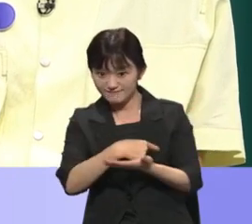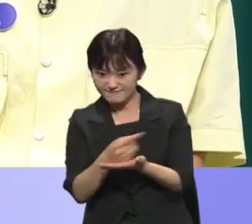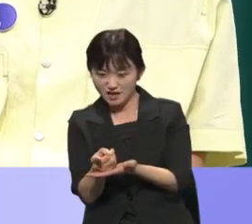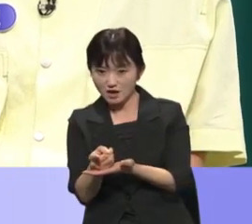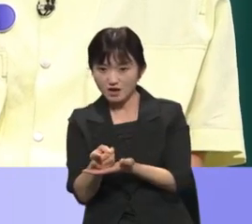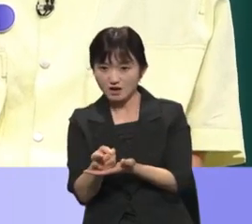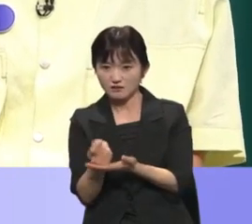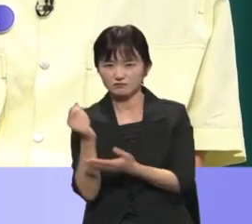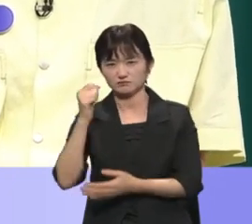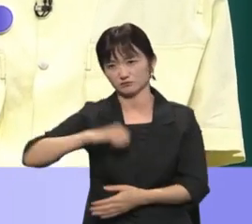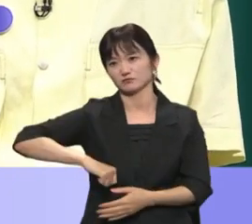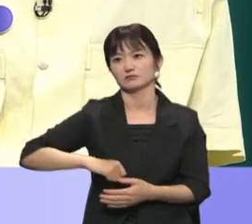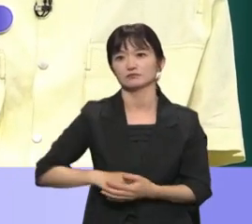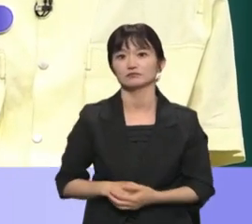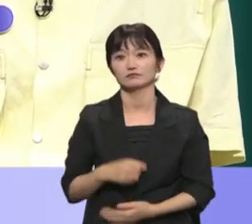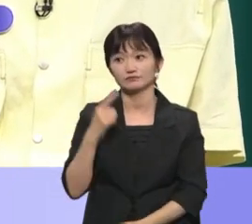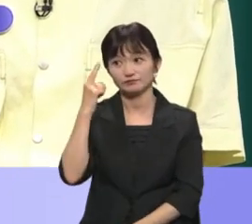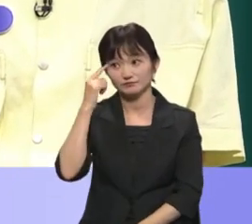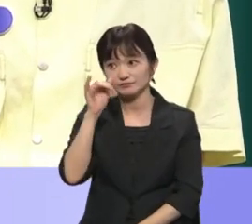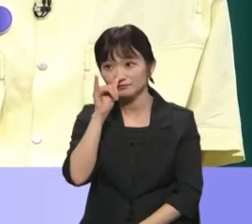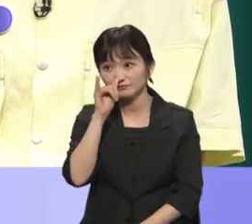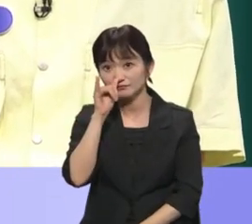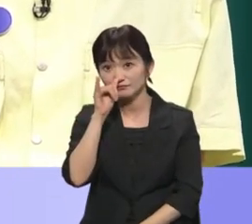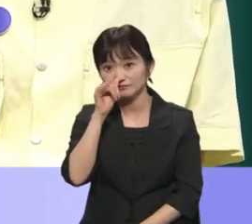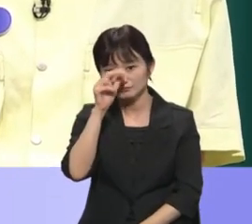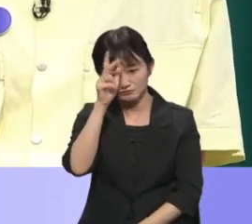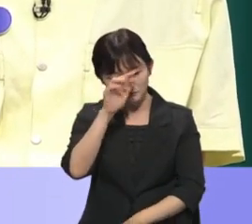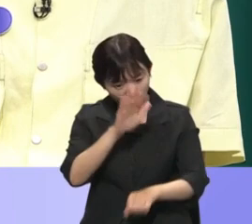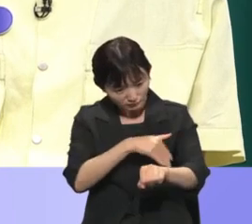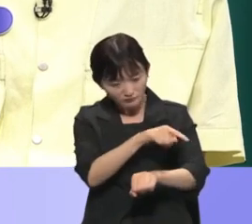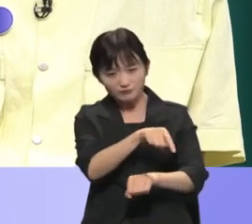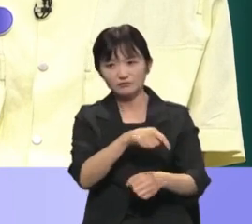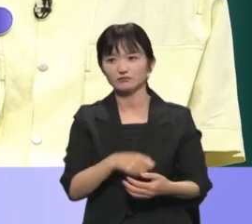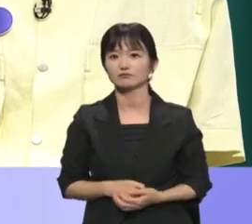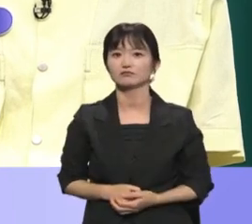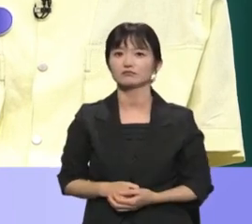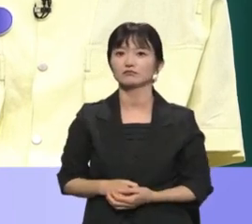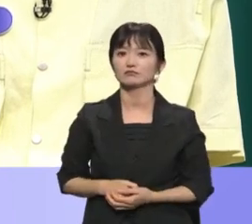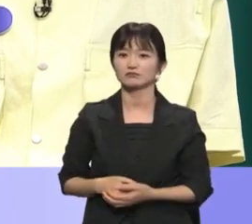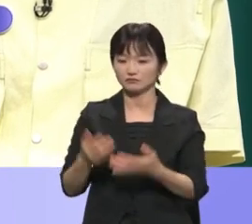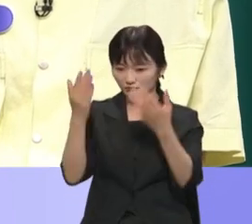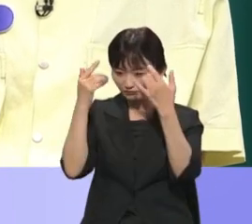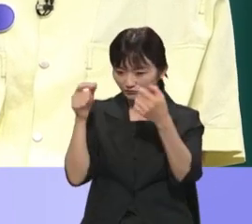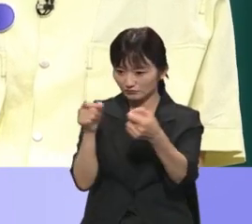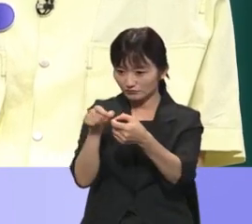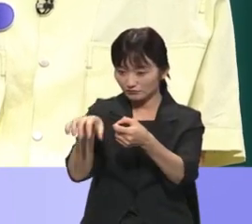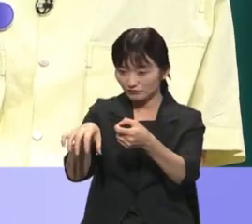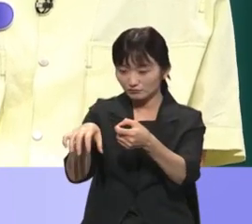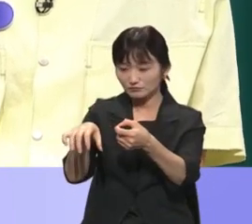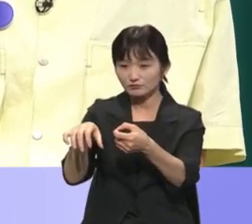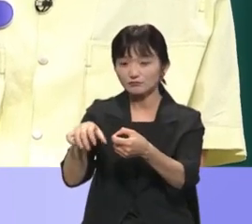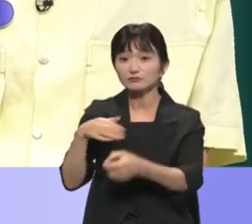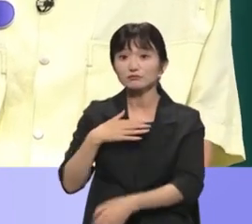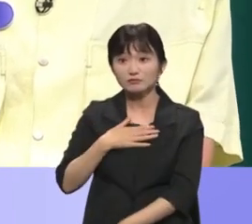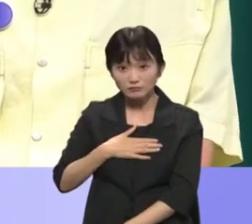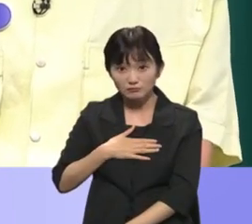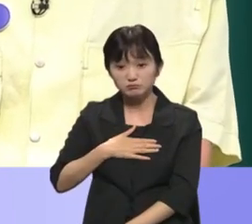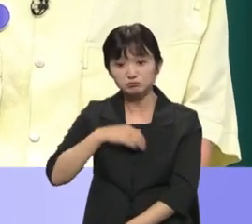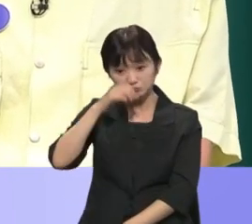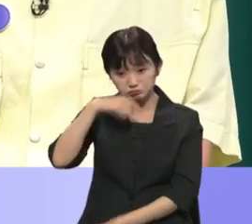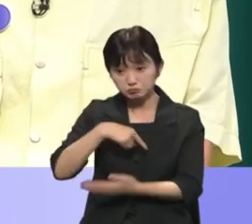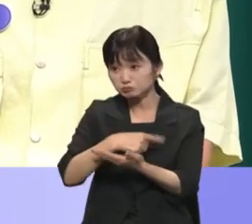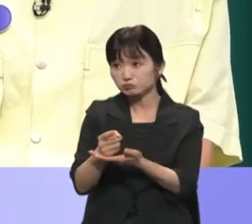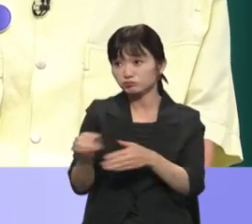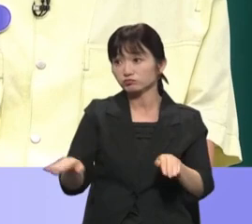거잖아요 우리가 이렇게도 생각을 해 봐야 되지 않겠어요 경찰도 잘못하긴 했지만 어쨌든 스쿨존인 걸 알고도 위반하면은